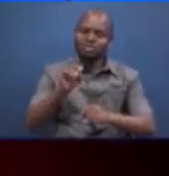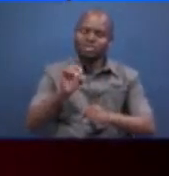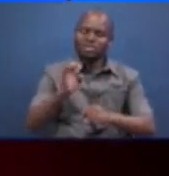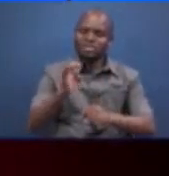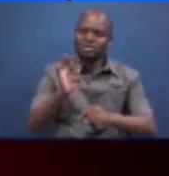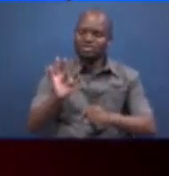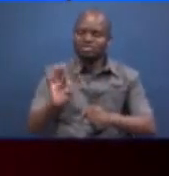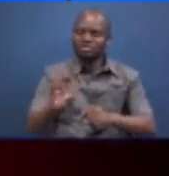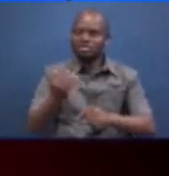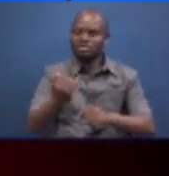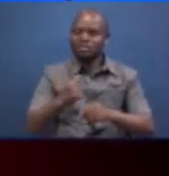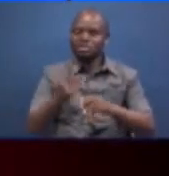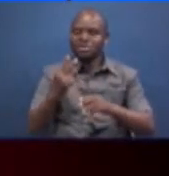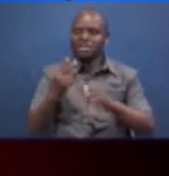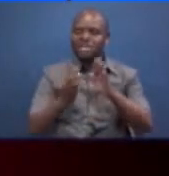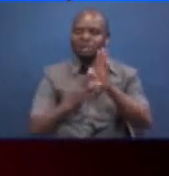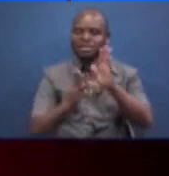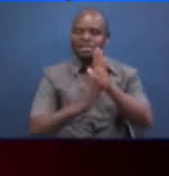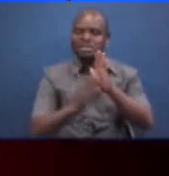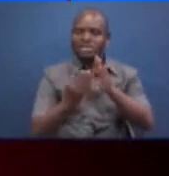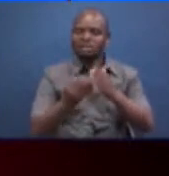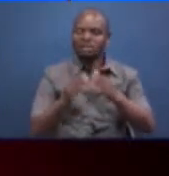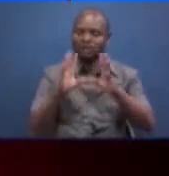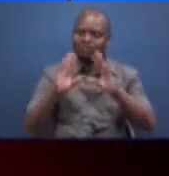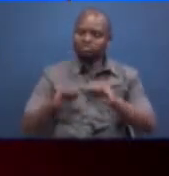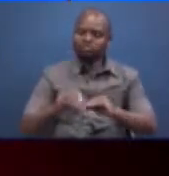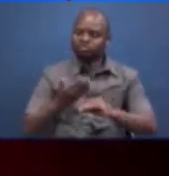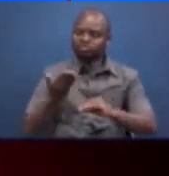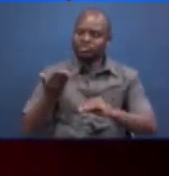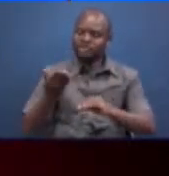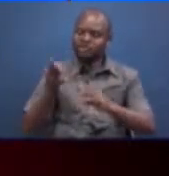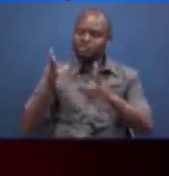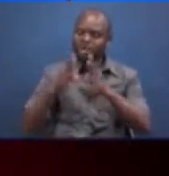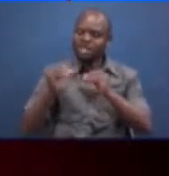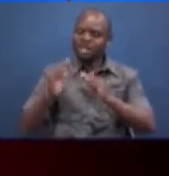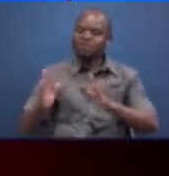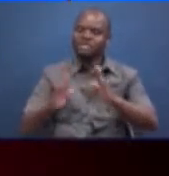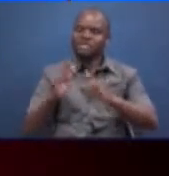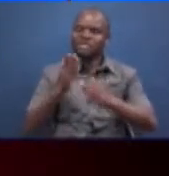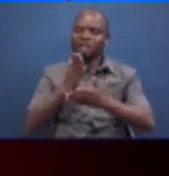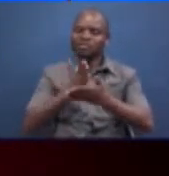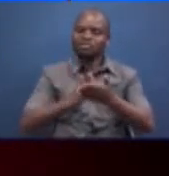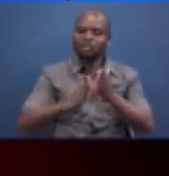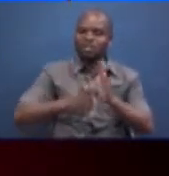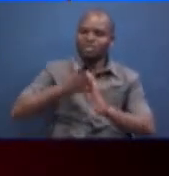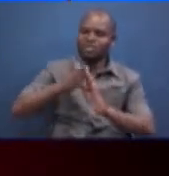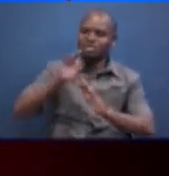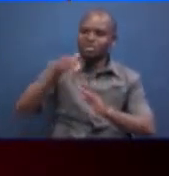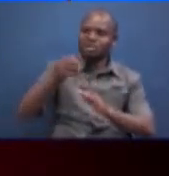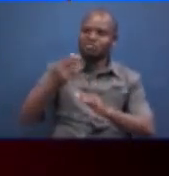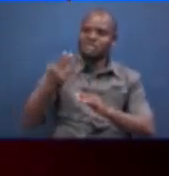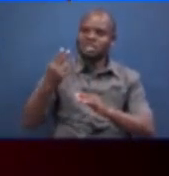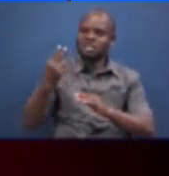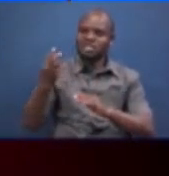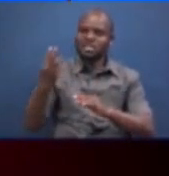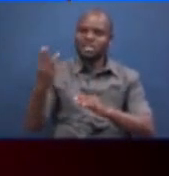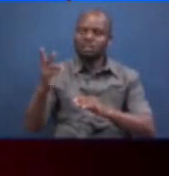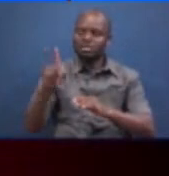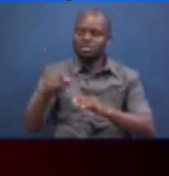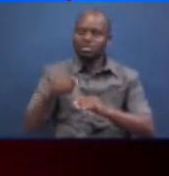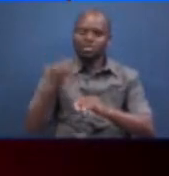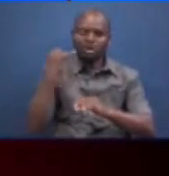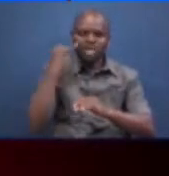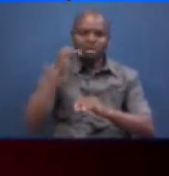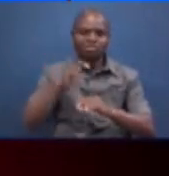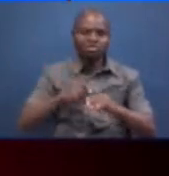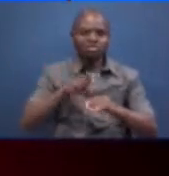kuwa watoto 289 wameripotiwa kuwa huenda walipoteza maisha katika nusu ya kwanza ya mwaka 2023 walipokuwa